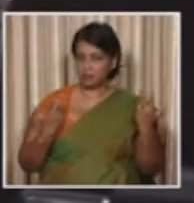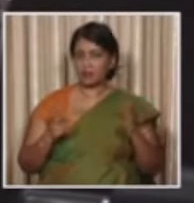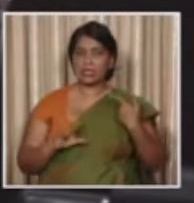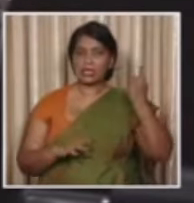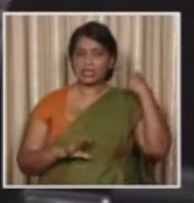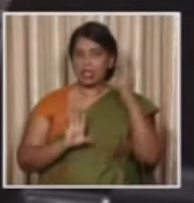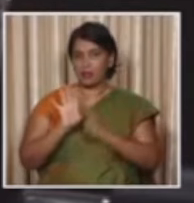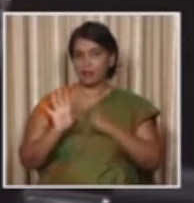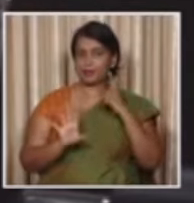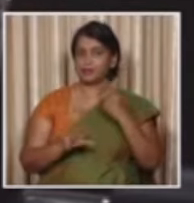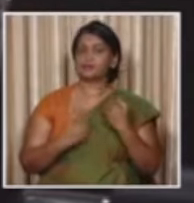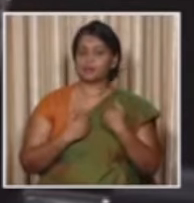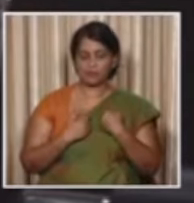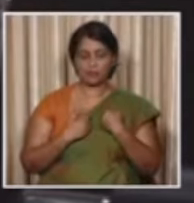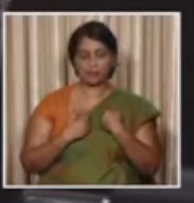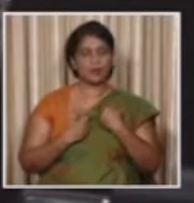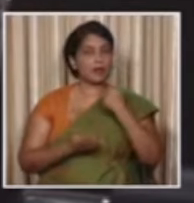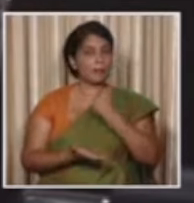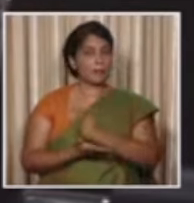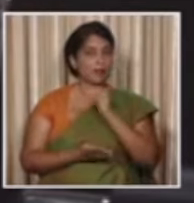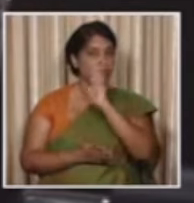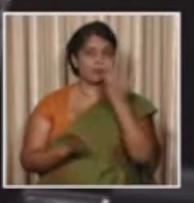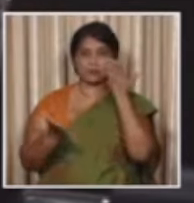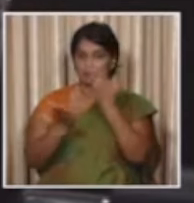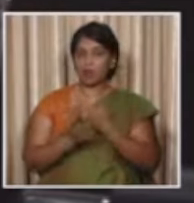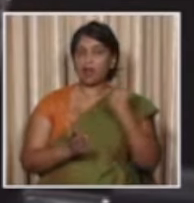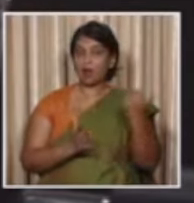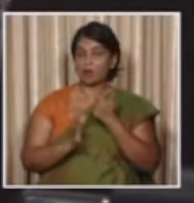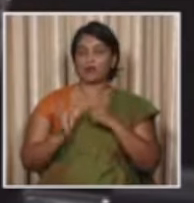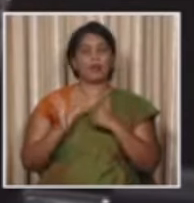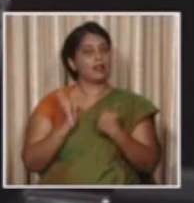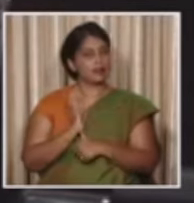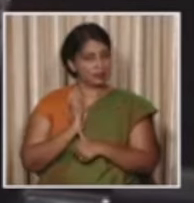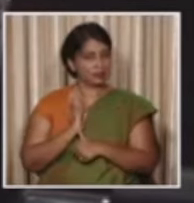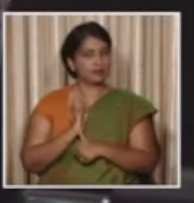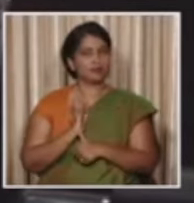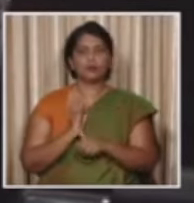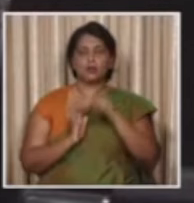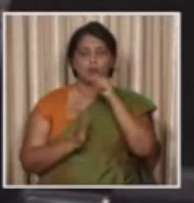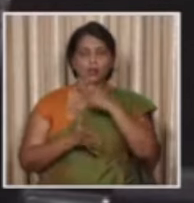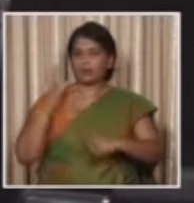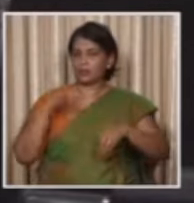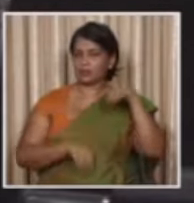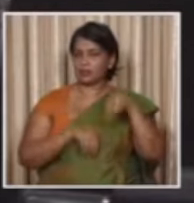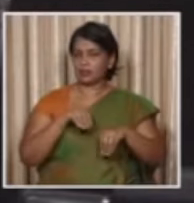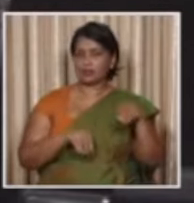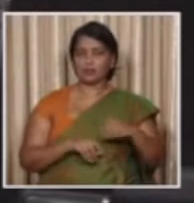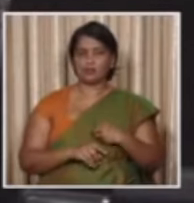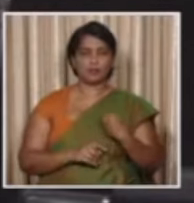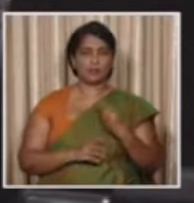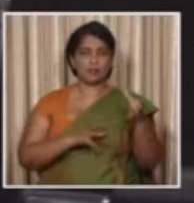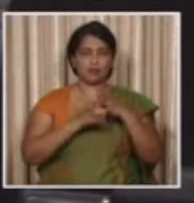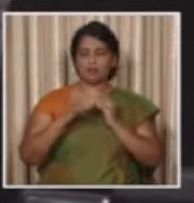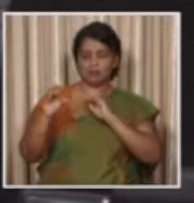ගිය අවුරුද්දේ අපි ශ්‍රී ලංකා මහා බැංකුවට ඉදිරිපත් කරපු අලුත්ම පනත මගින් කිසිදු දේශපාලඥයෙකුට බල